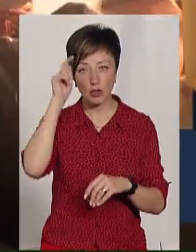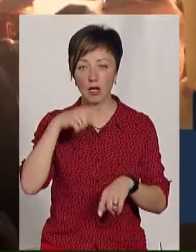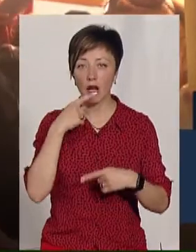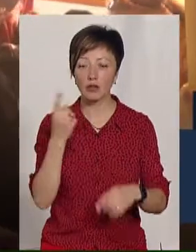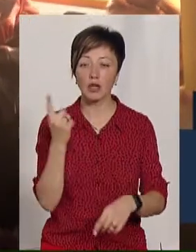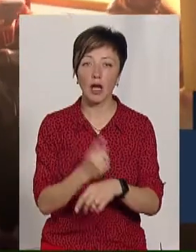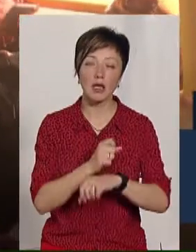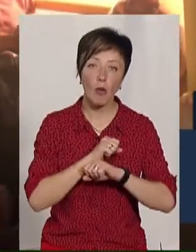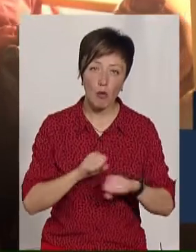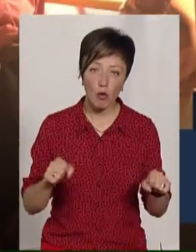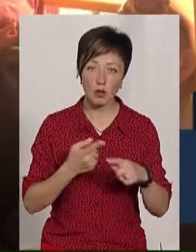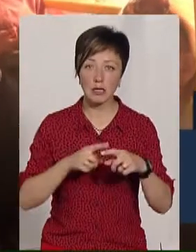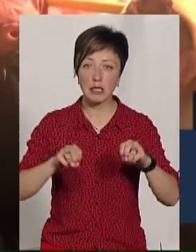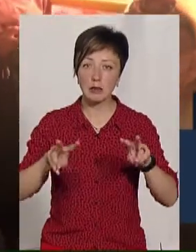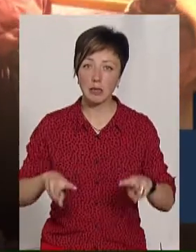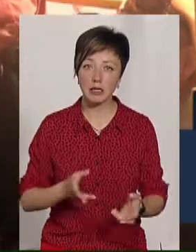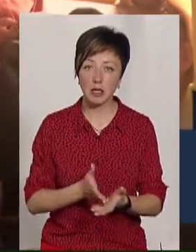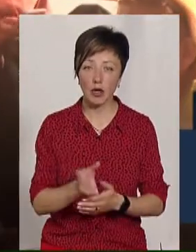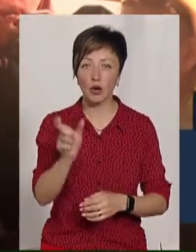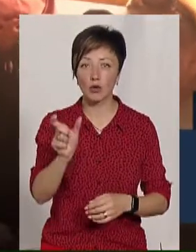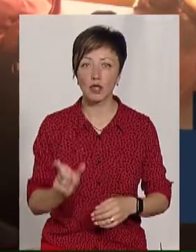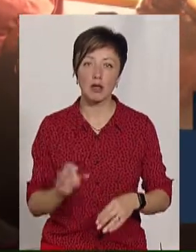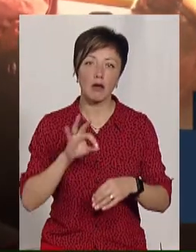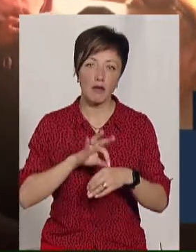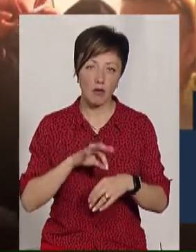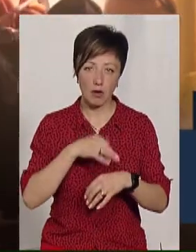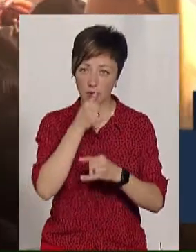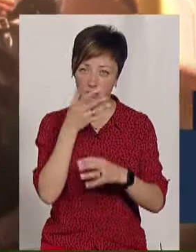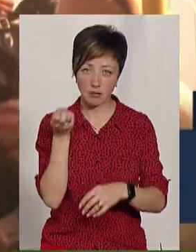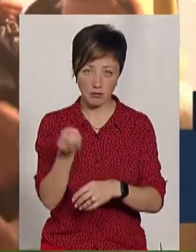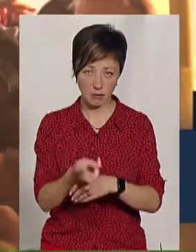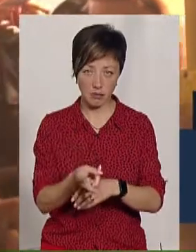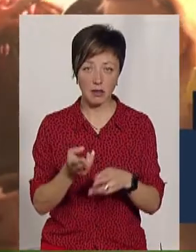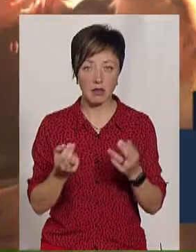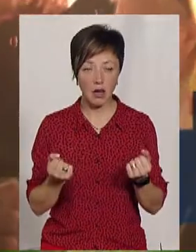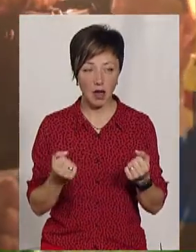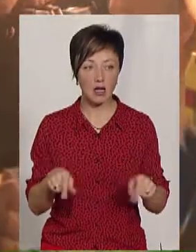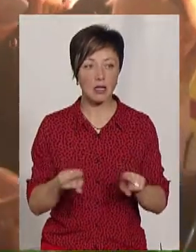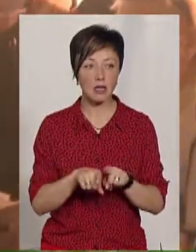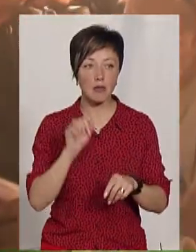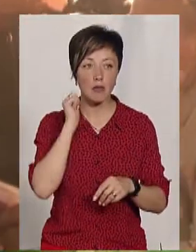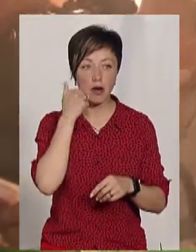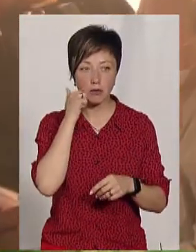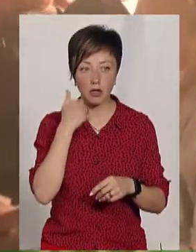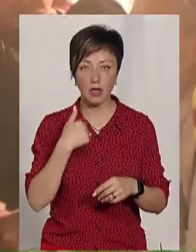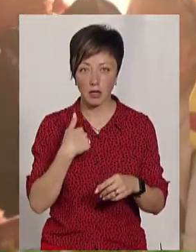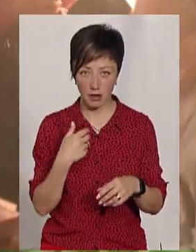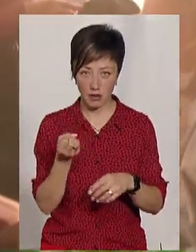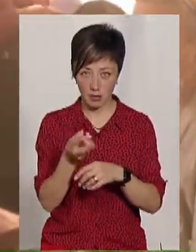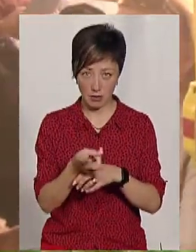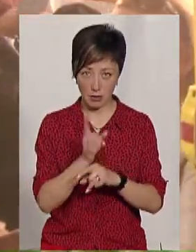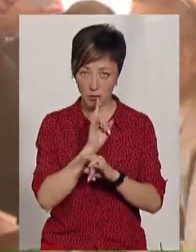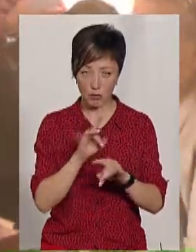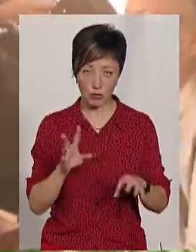можна заходити, це спецрейс, людина хвора, я ж його не вижену. Так само бабушка, я що її викидати буду